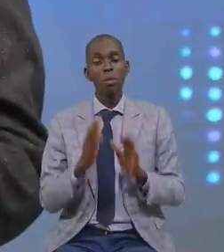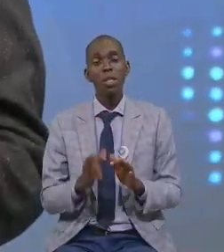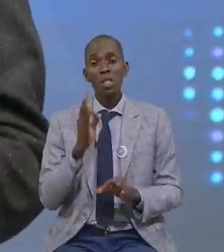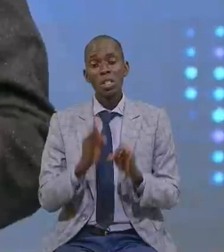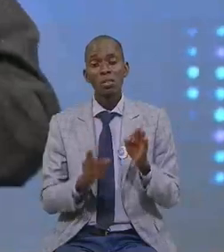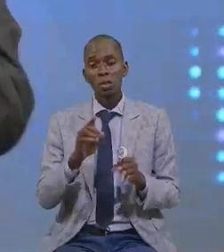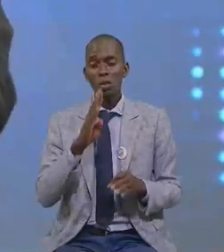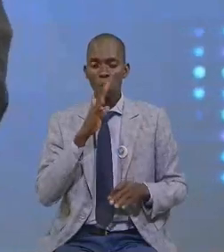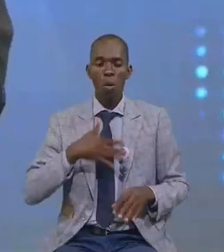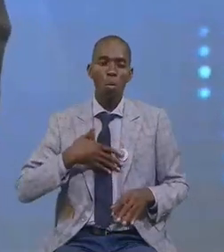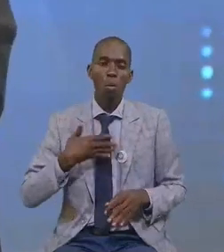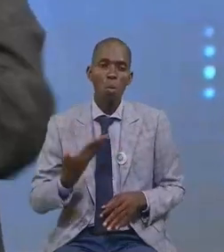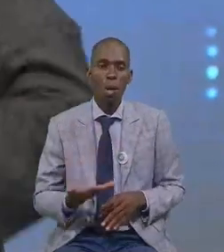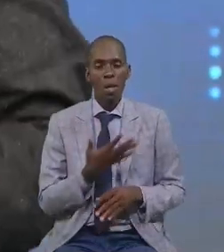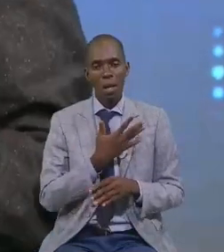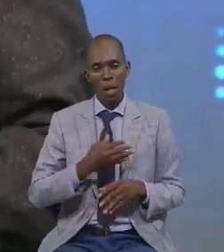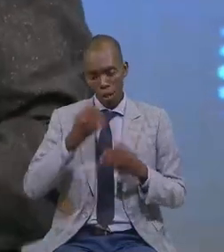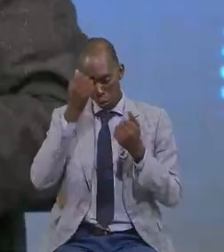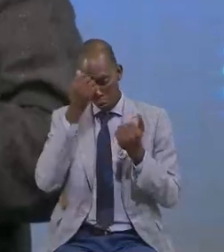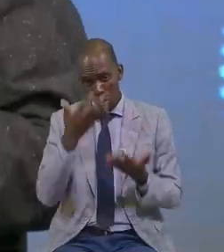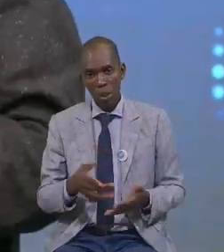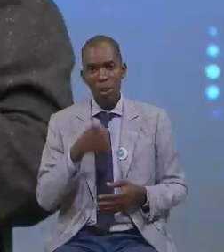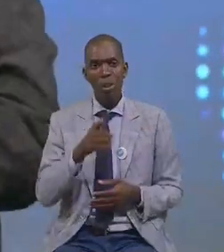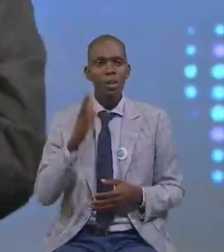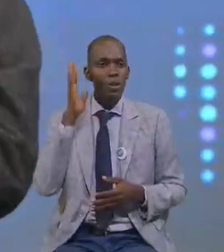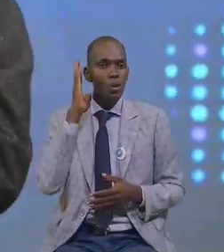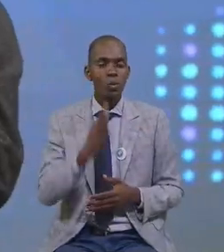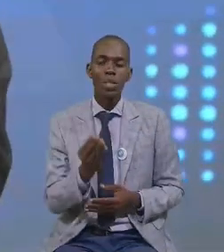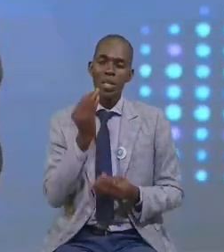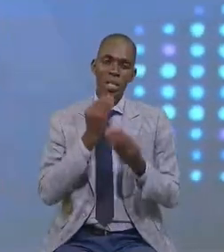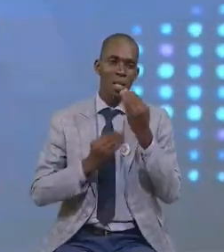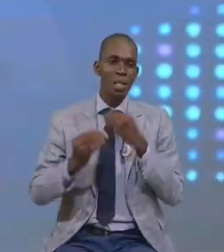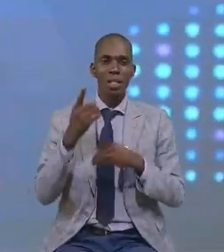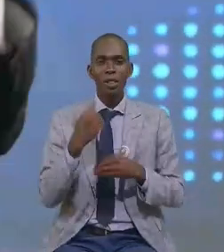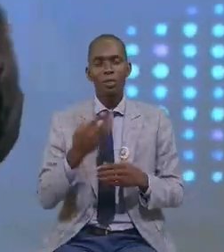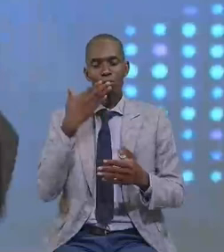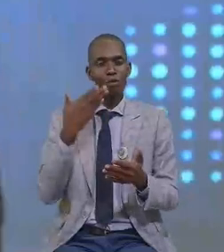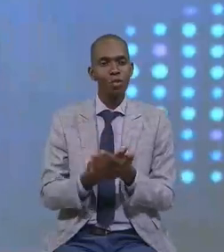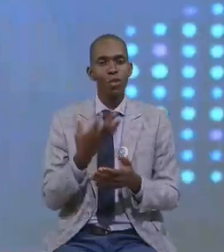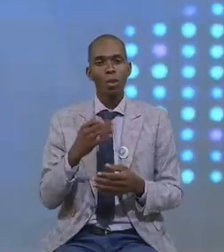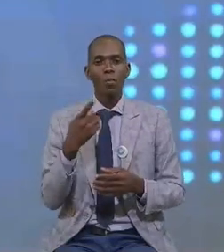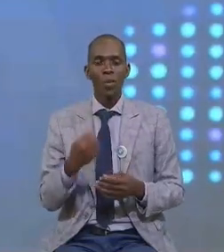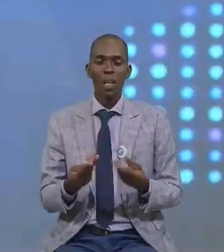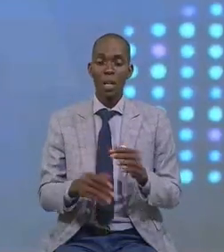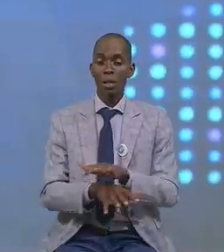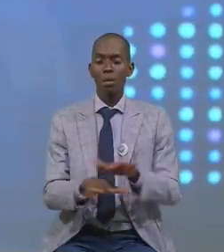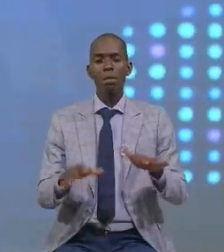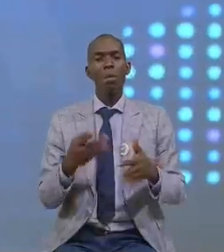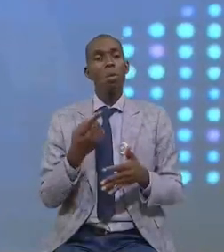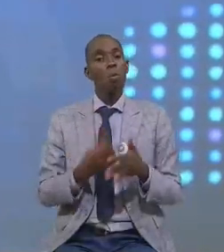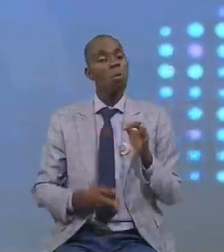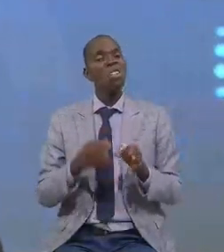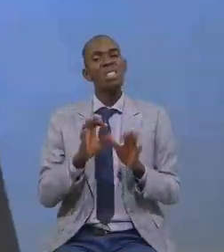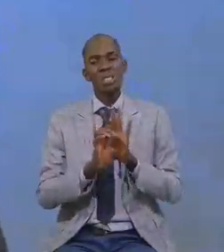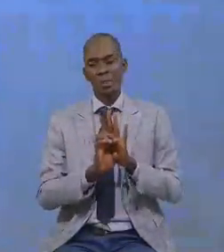bonne volonté, si vous êtes docile, vous mangerez les meilleures productions du pays. Et